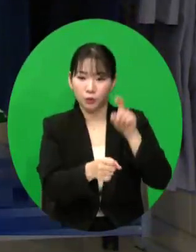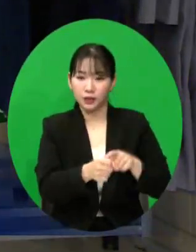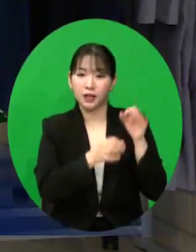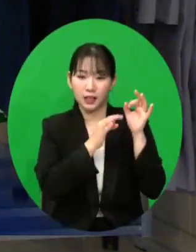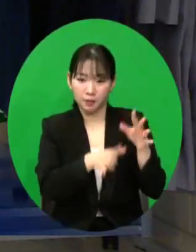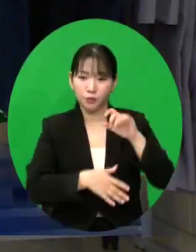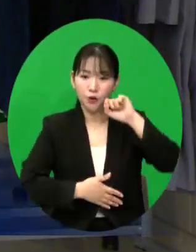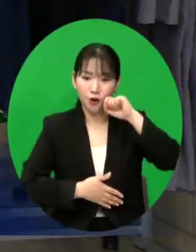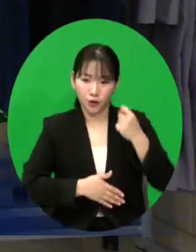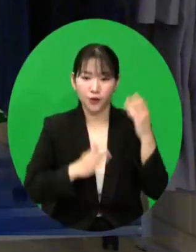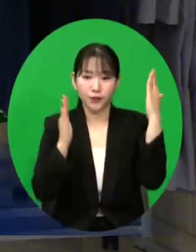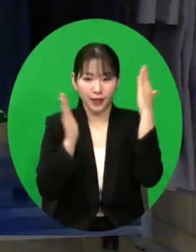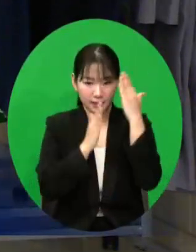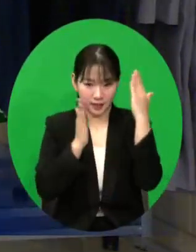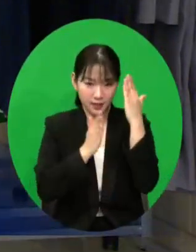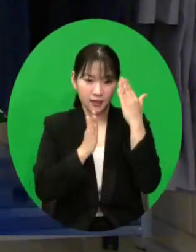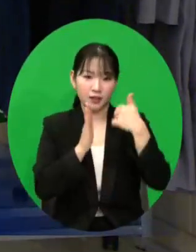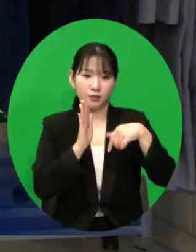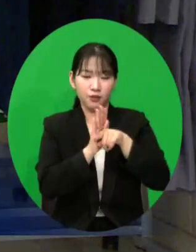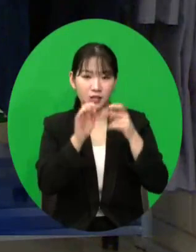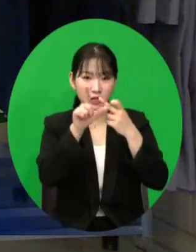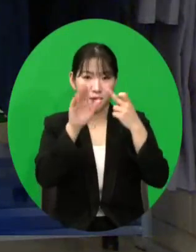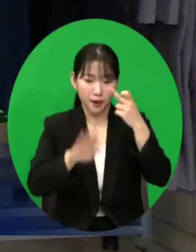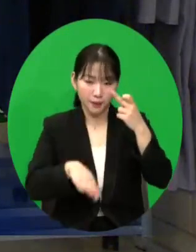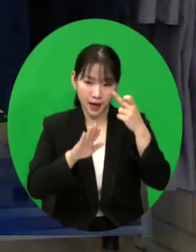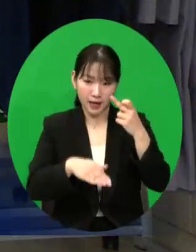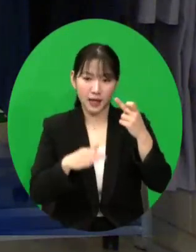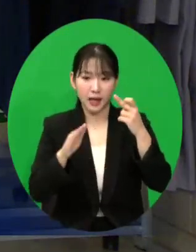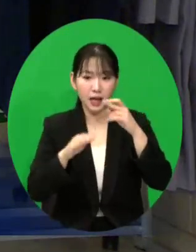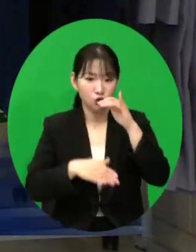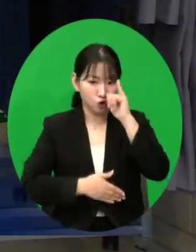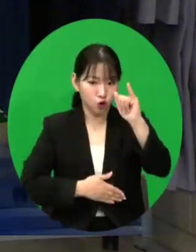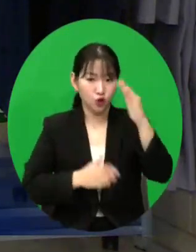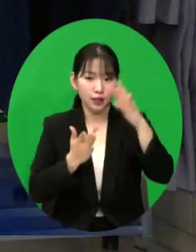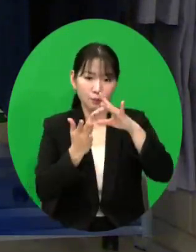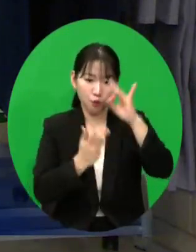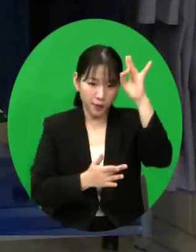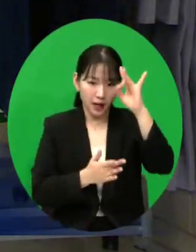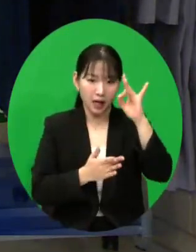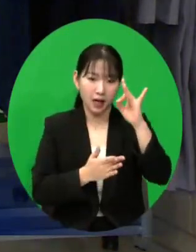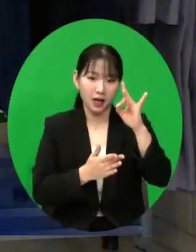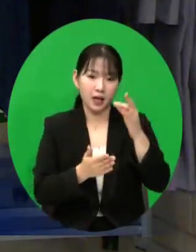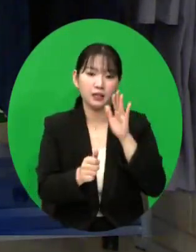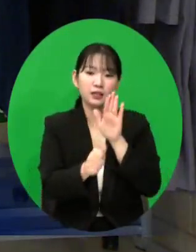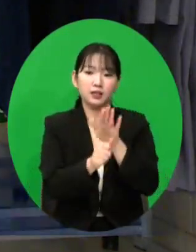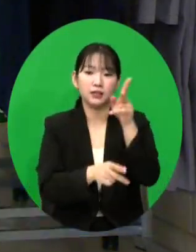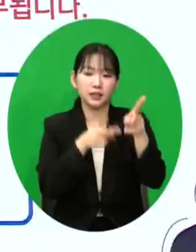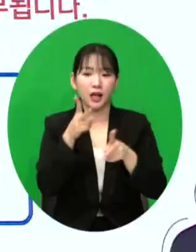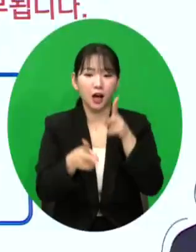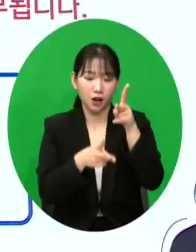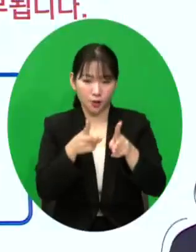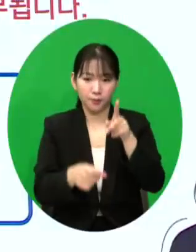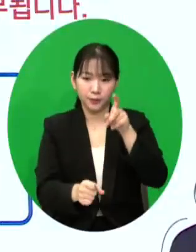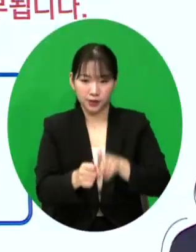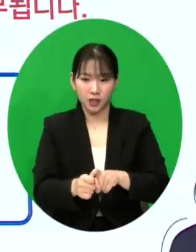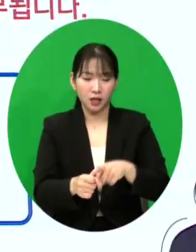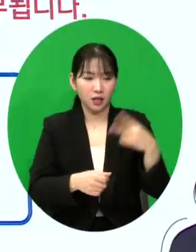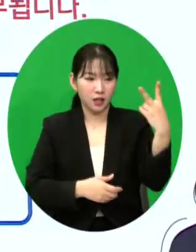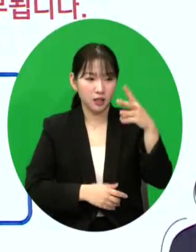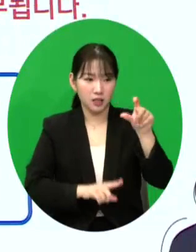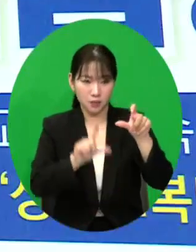어려운 취약계층 학생들에게 연말에 장학생을 선발해서 이렇게 드리는 사업에 좀 보탬이 되도록.